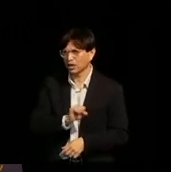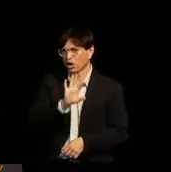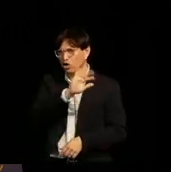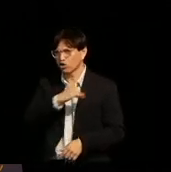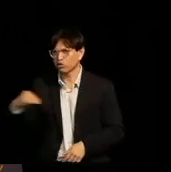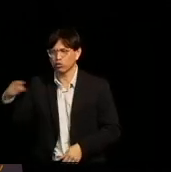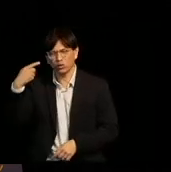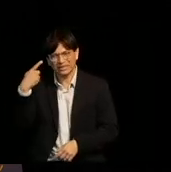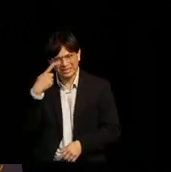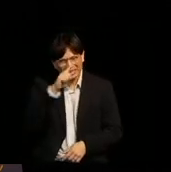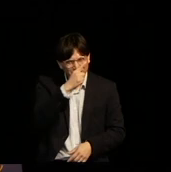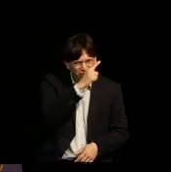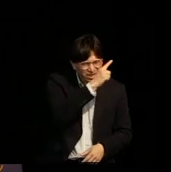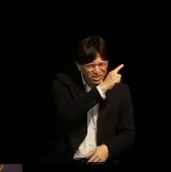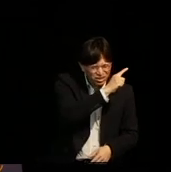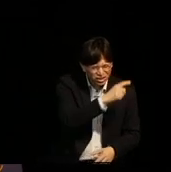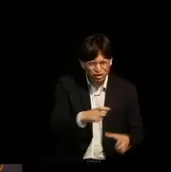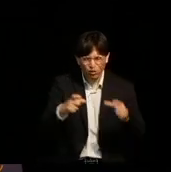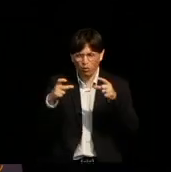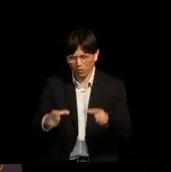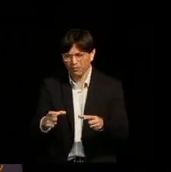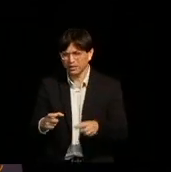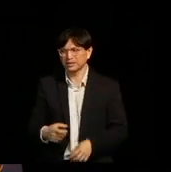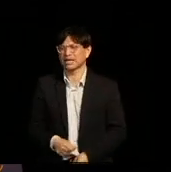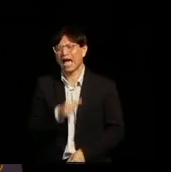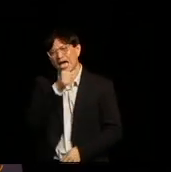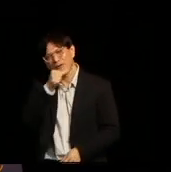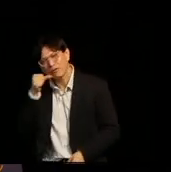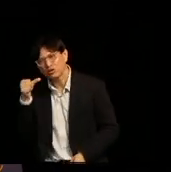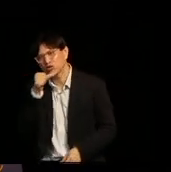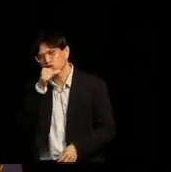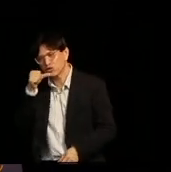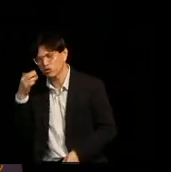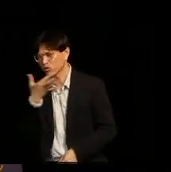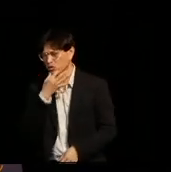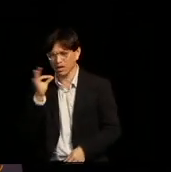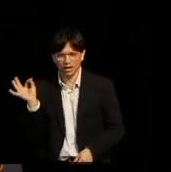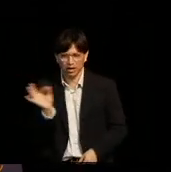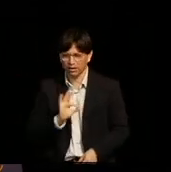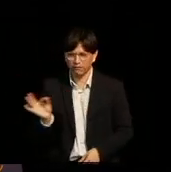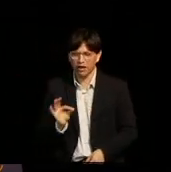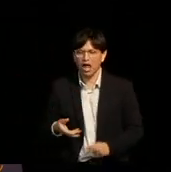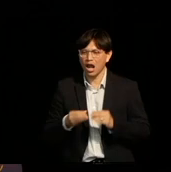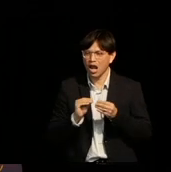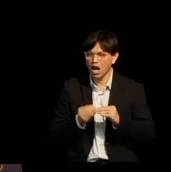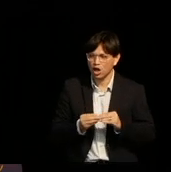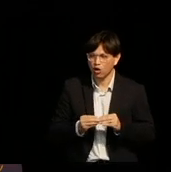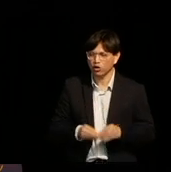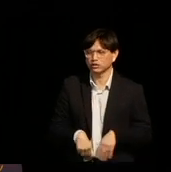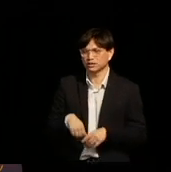le difficoltà di una società che ha veramente bisogno di una buona notizia del Vangelo di Gesù che non